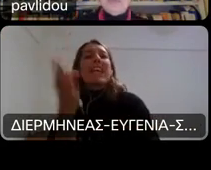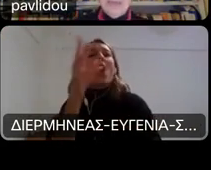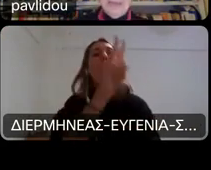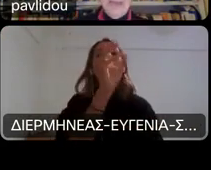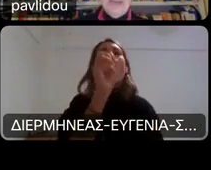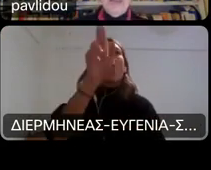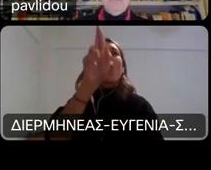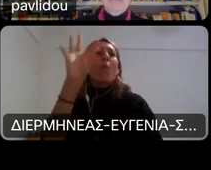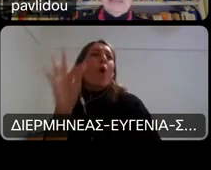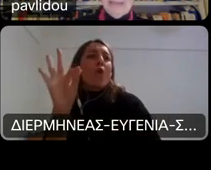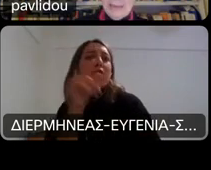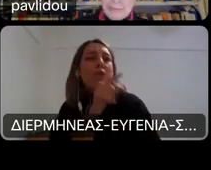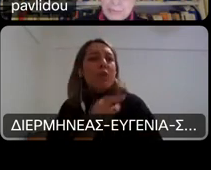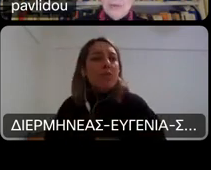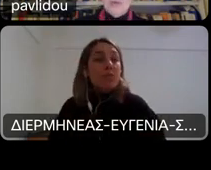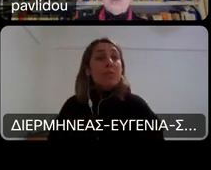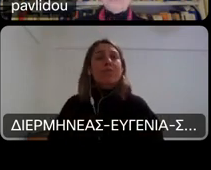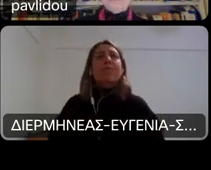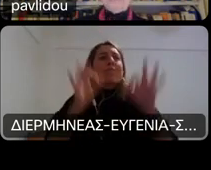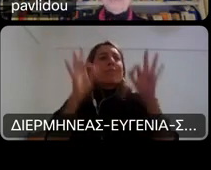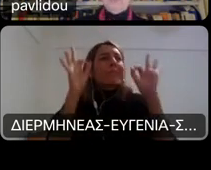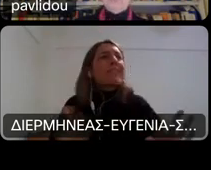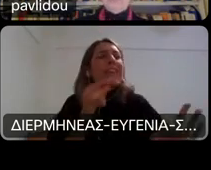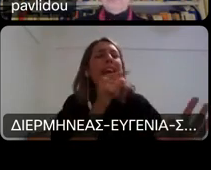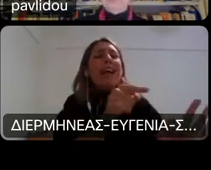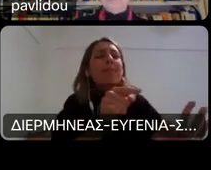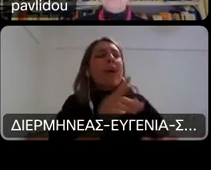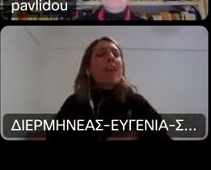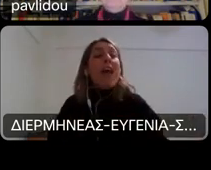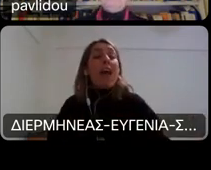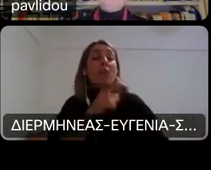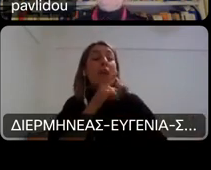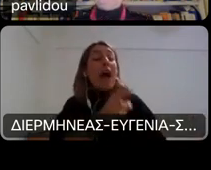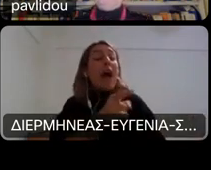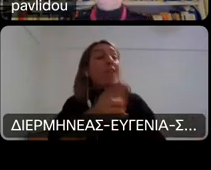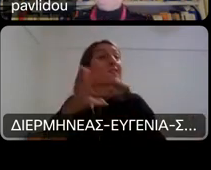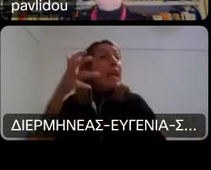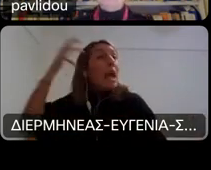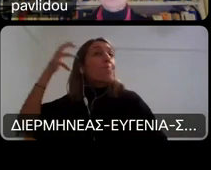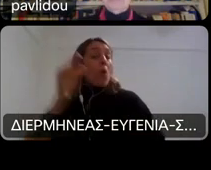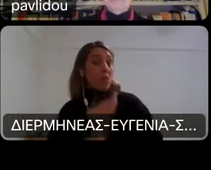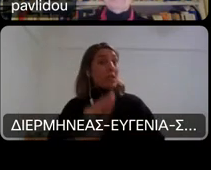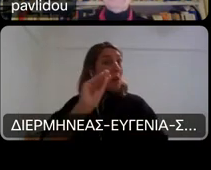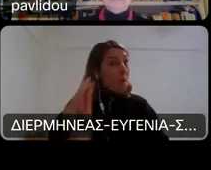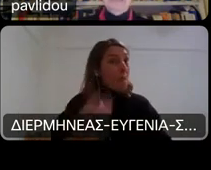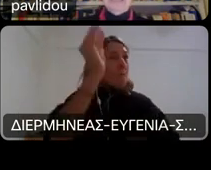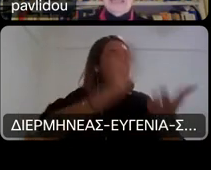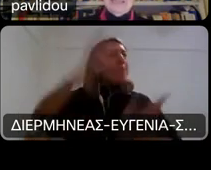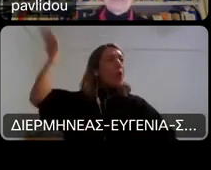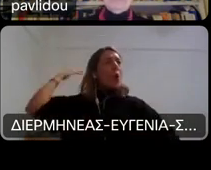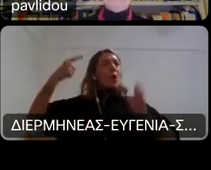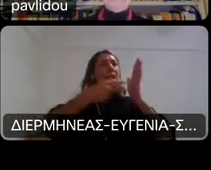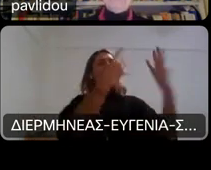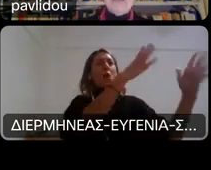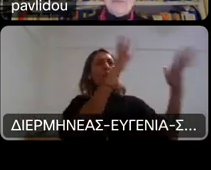πιο συγκεκριμένα με την αναβίωση της υπόθεσης αυτής από τη δεκαετία του 1990 και